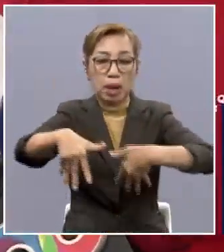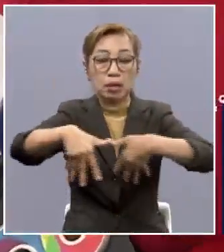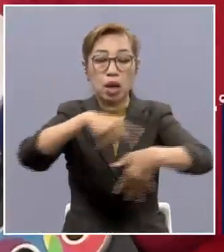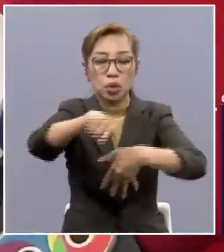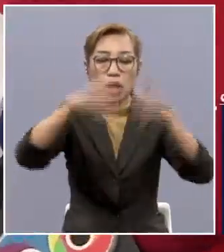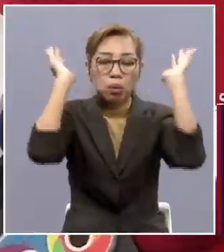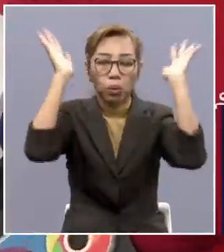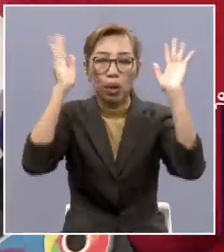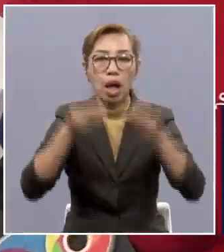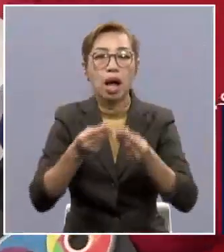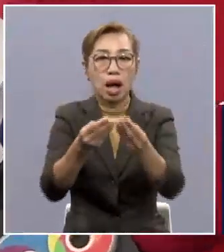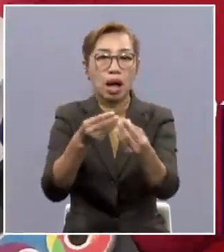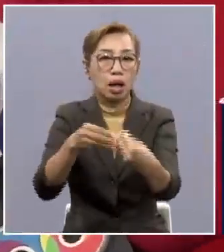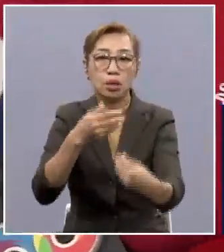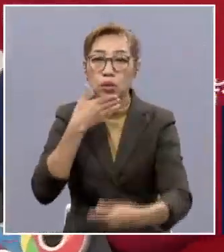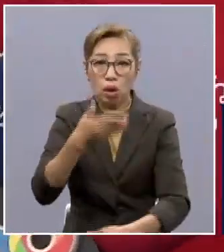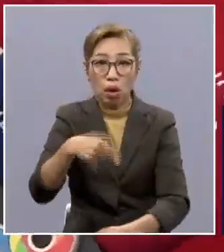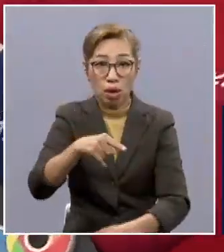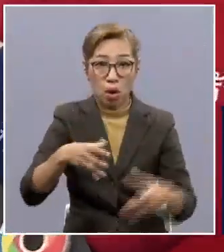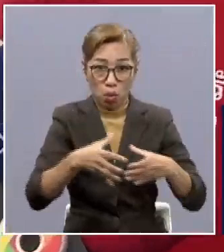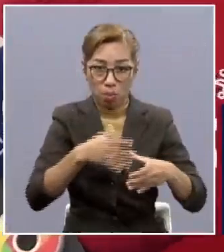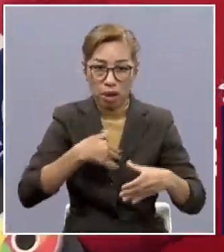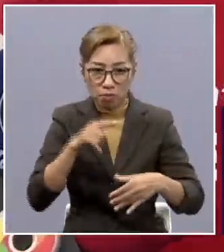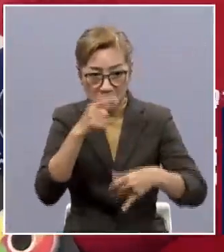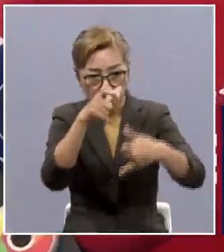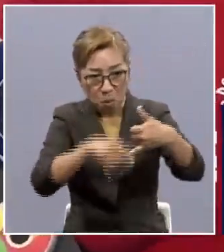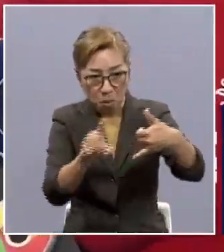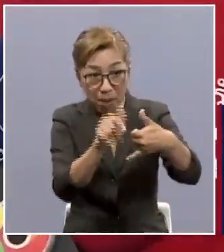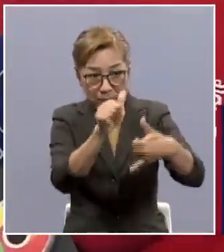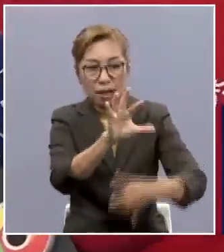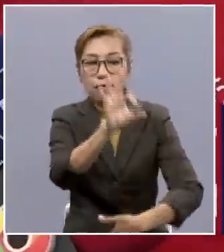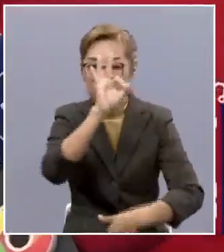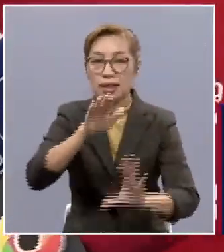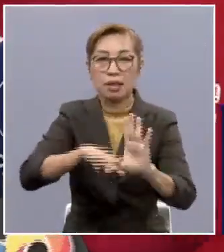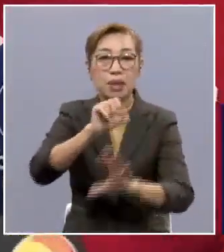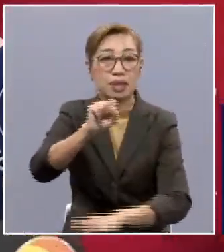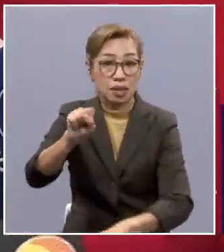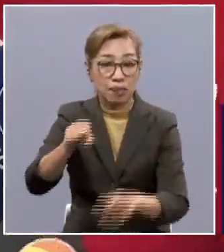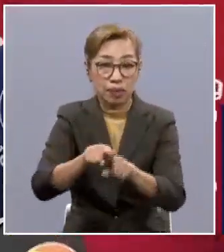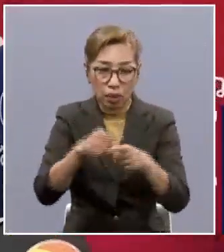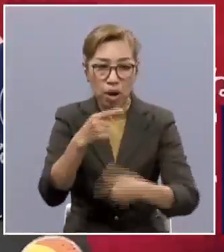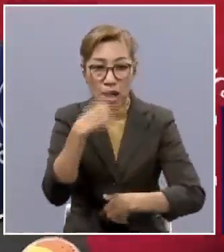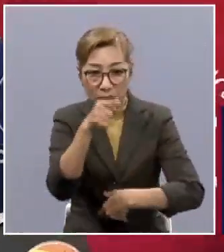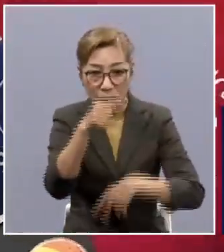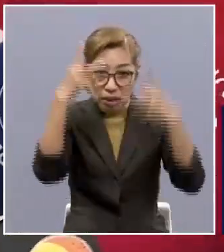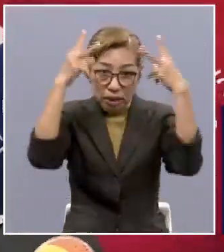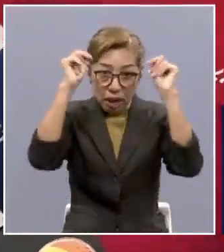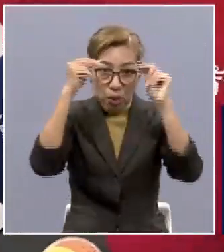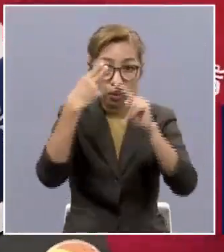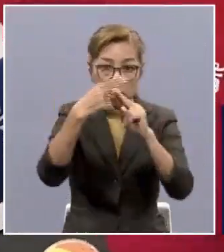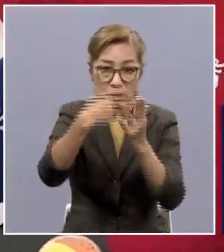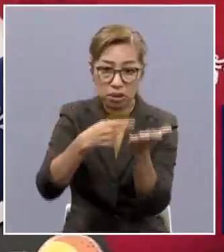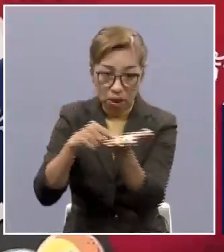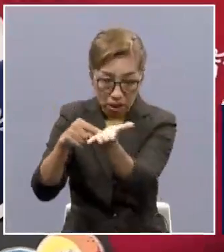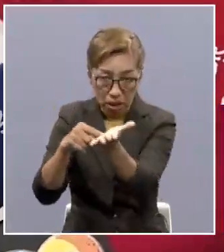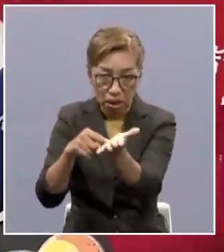ครับแล้วที่สำคัญพรรคจะเลือกคนที่มีคุณภาพให้กับประชาชนแน่นอนแคนดิเดตนายกคนที่3จะเป็นคนในนอกพรรคถึงเว